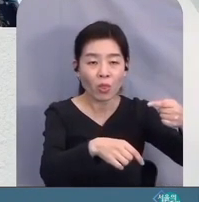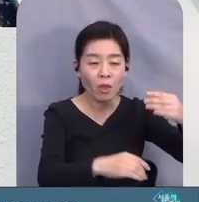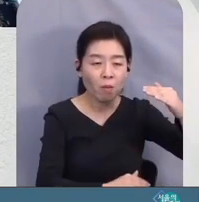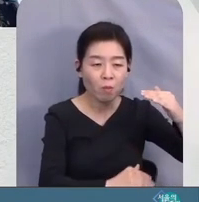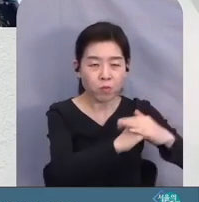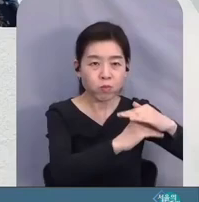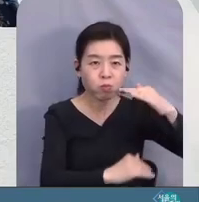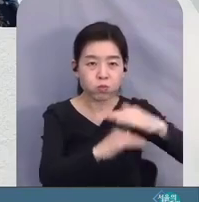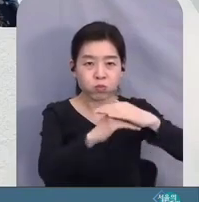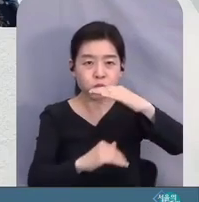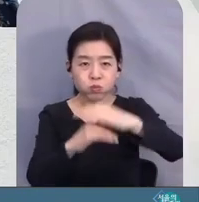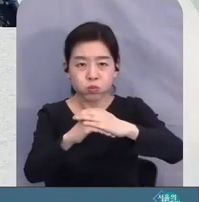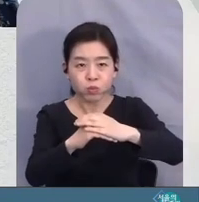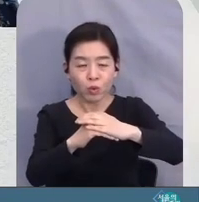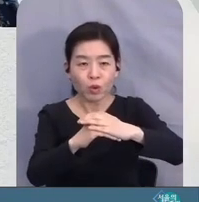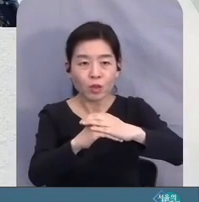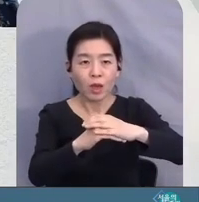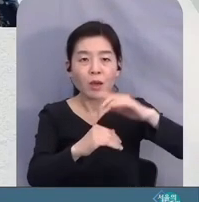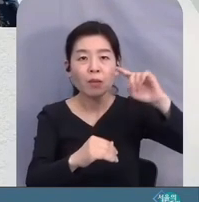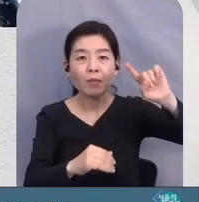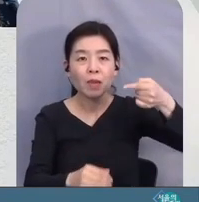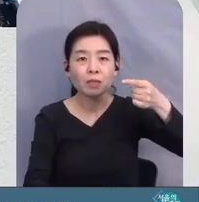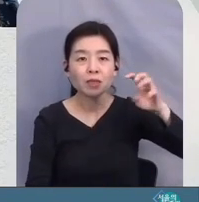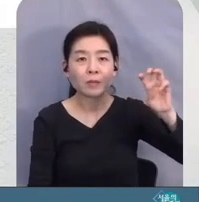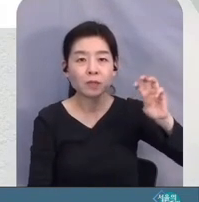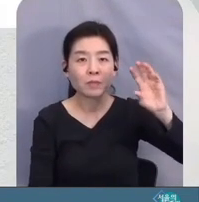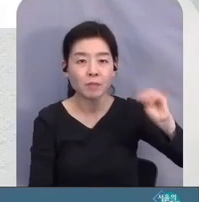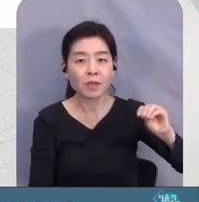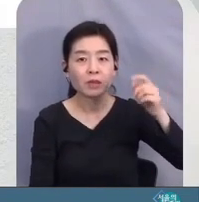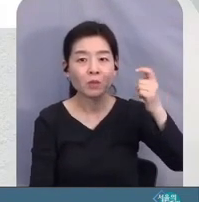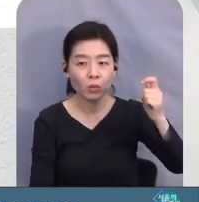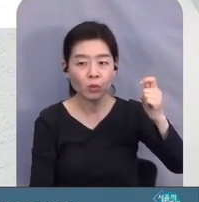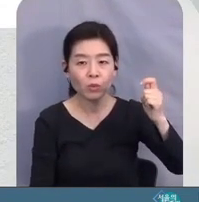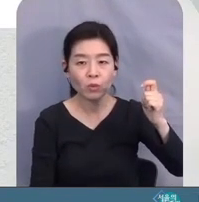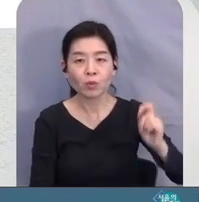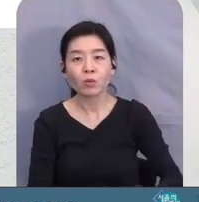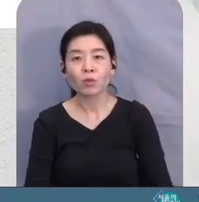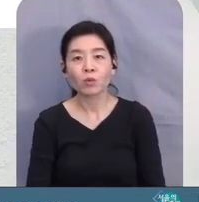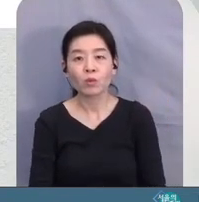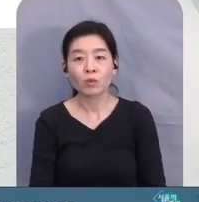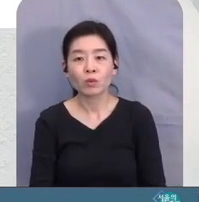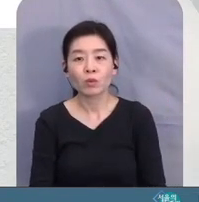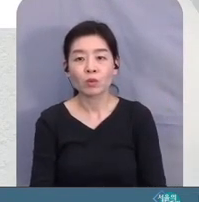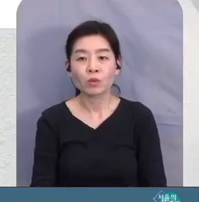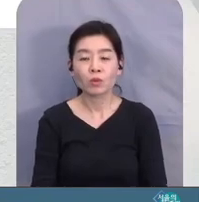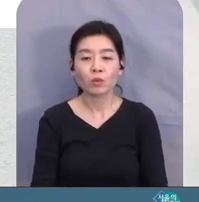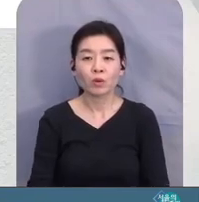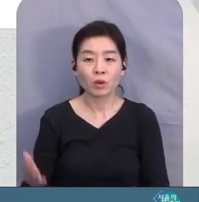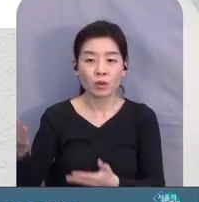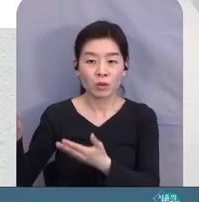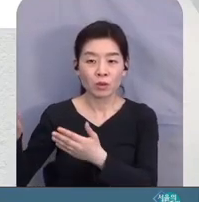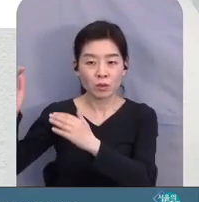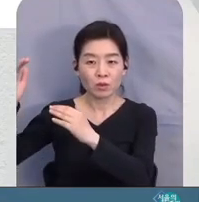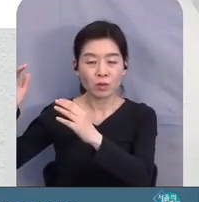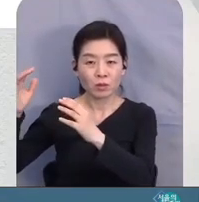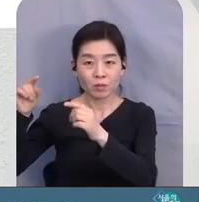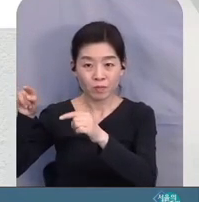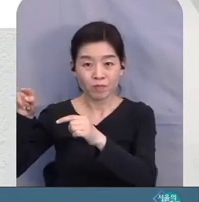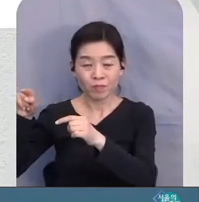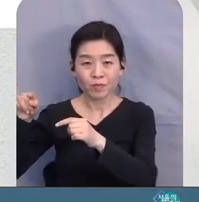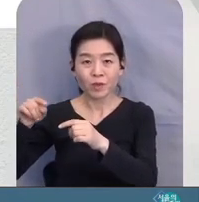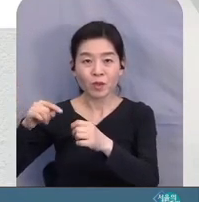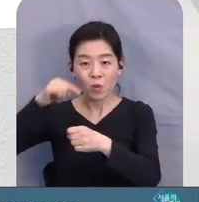톤 오염수가 지금 저장되어 있습니다. 다음. 조금 복잡해 보이는데